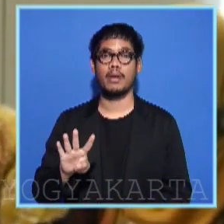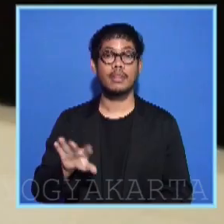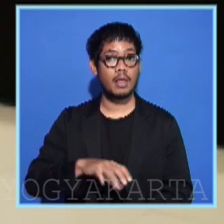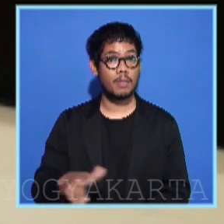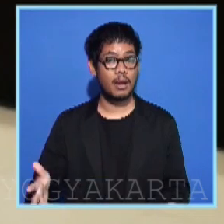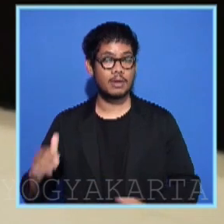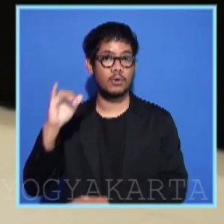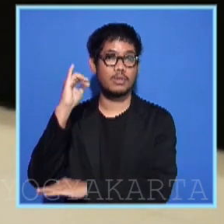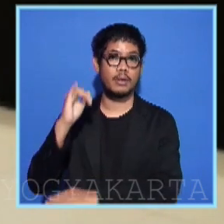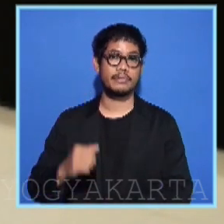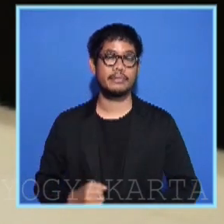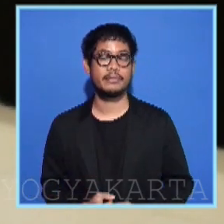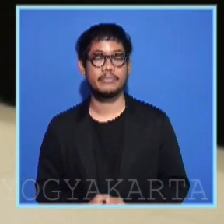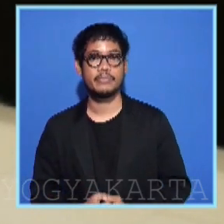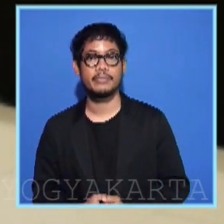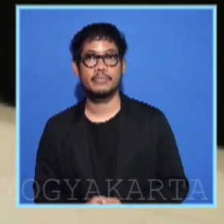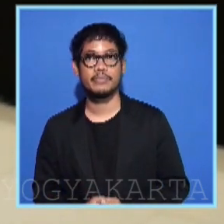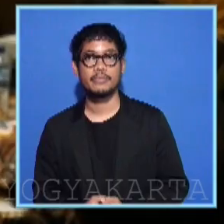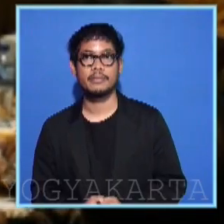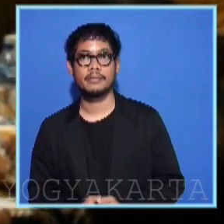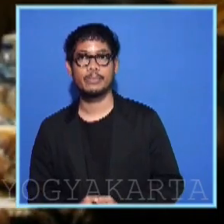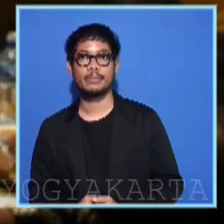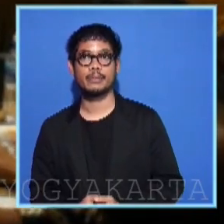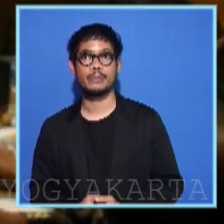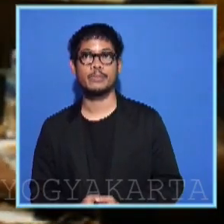di wilayah DIY. Demikian Agung Nugroho dan Arief Heriawan, TVRI Yogyakarta.